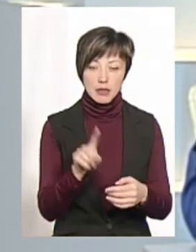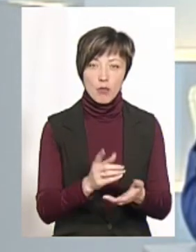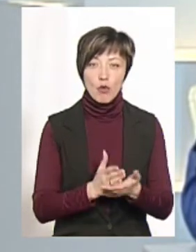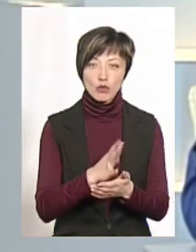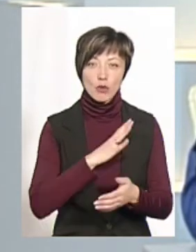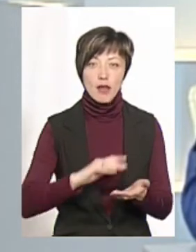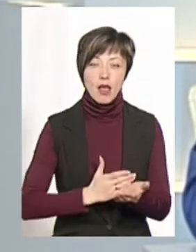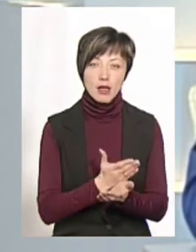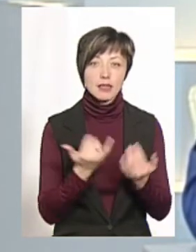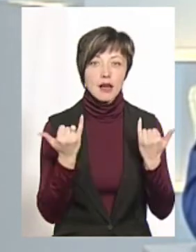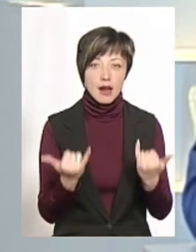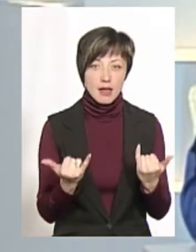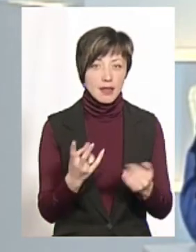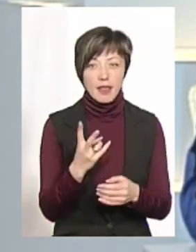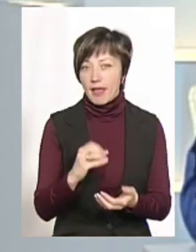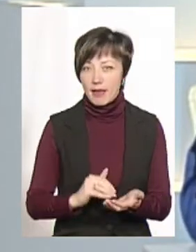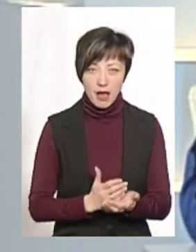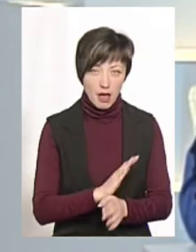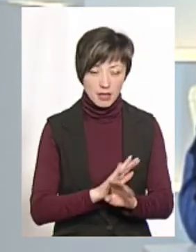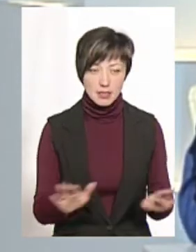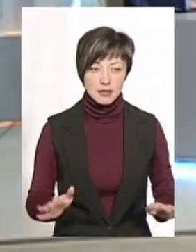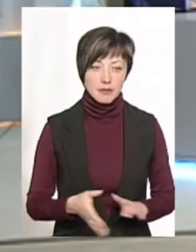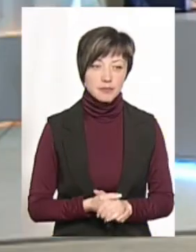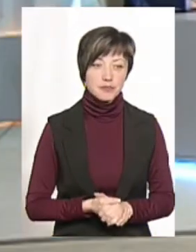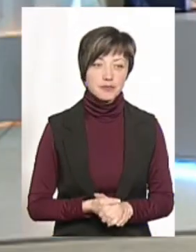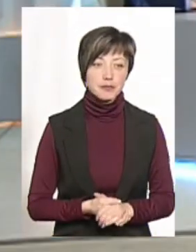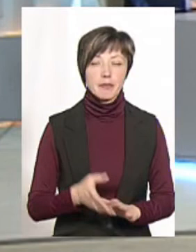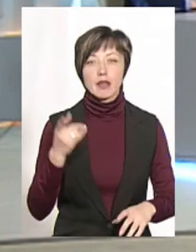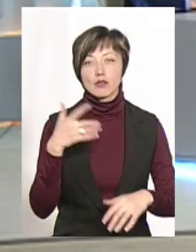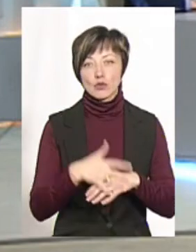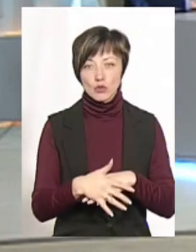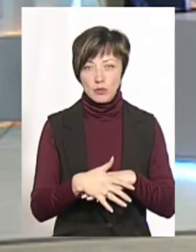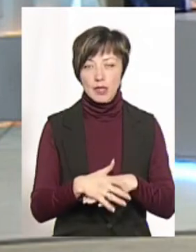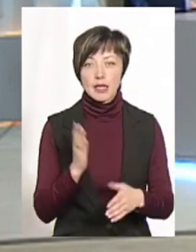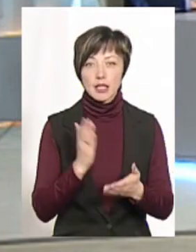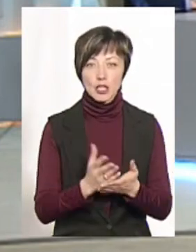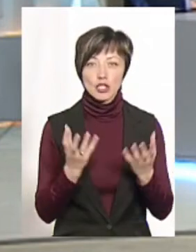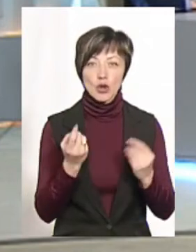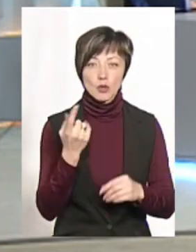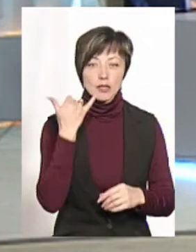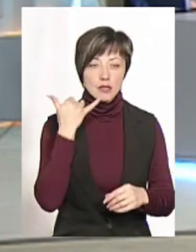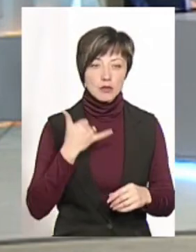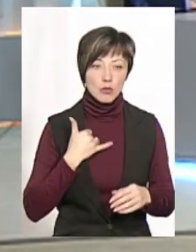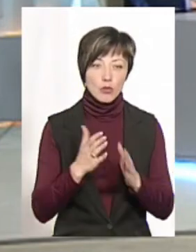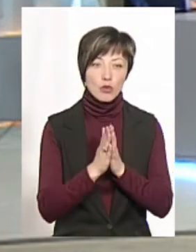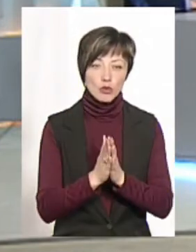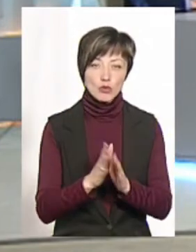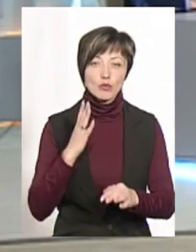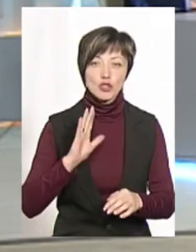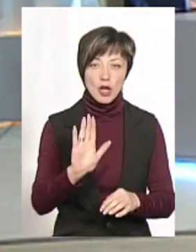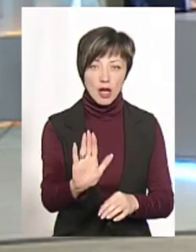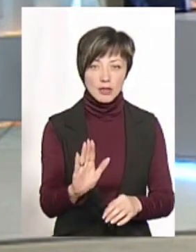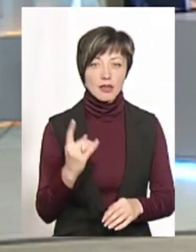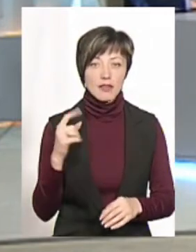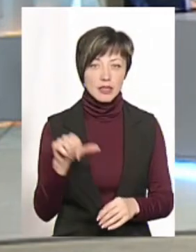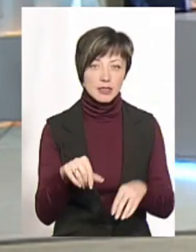послуга була якісна. Наразі вона не якісна. Дякую. Зрозуміло, Є ще один телефонний дзвінок. Прошу почекати вас